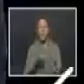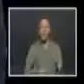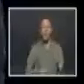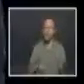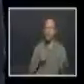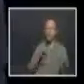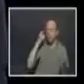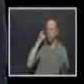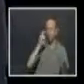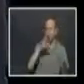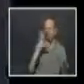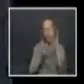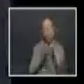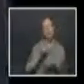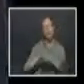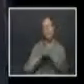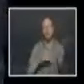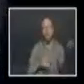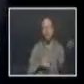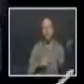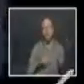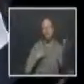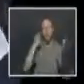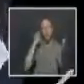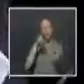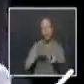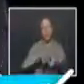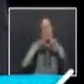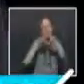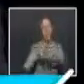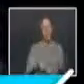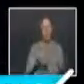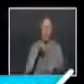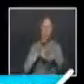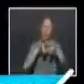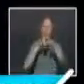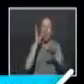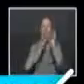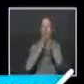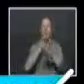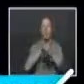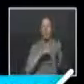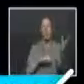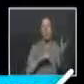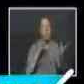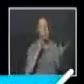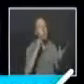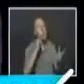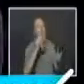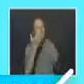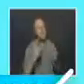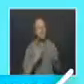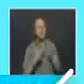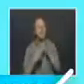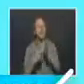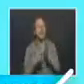חושבת שיש אלימות בשמאל. אני חושבת שהיא קיימת, היא קיימת אלימות בשמאל, וזה משהו שאנחנו לא יכולים... תני לי דוגמה.